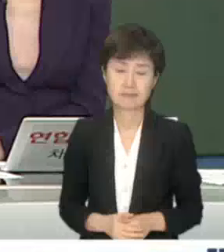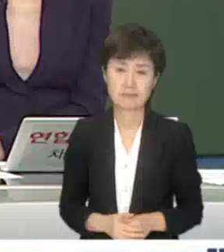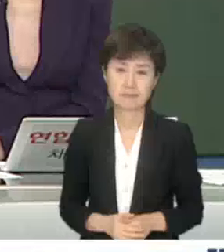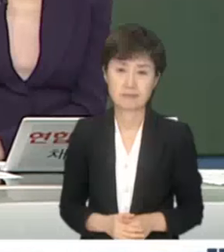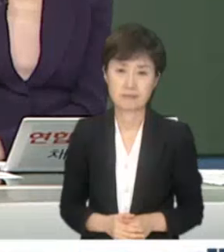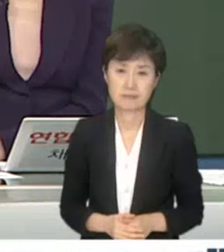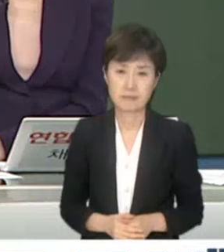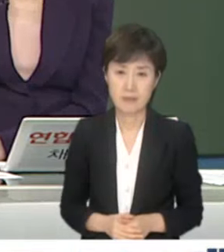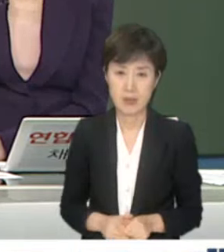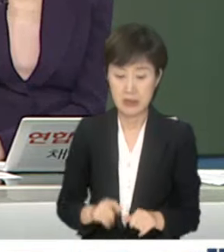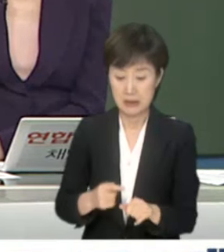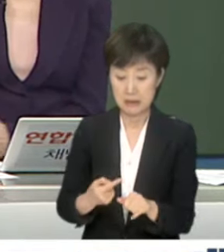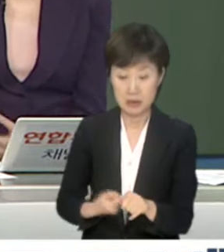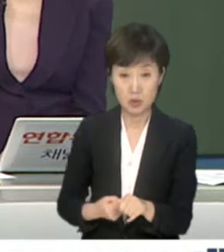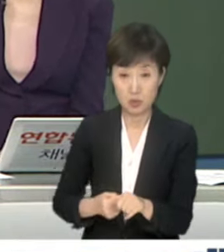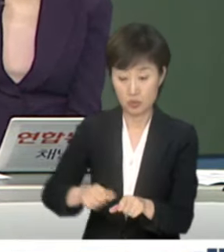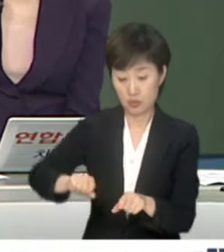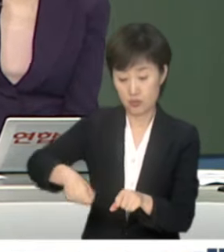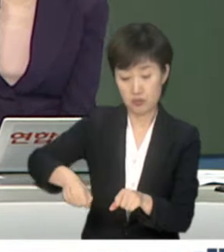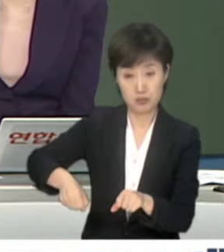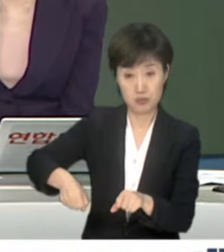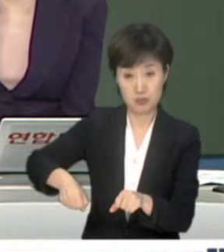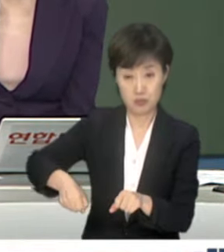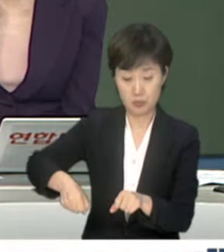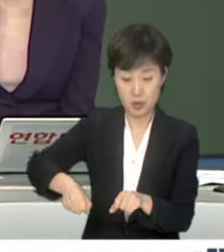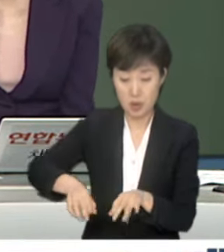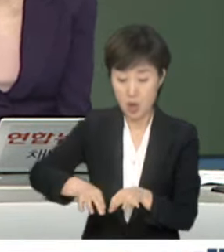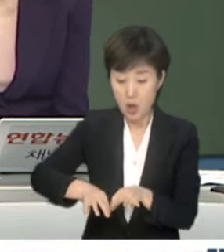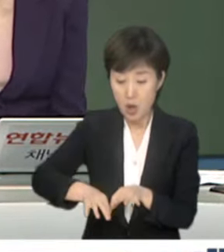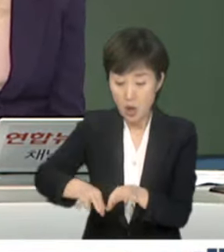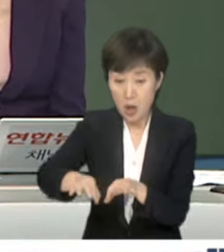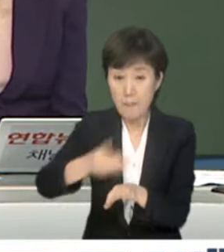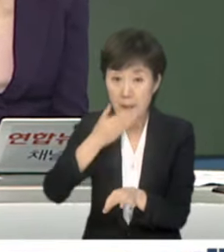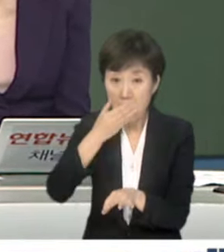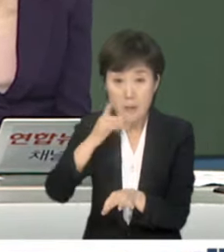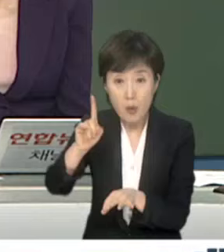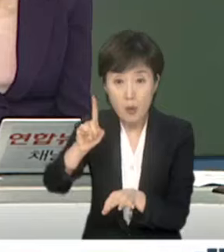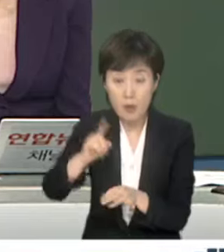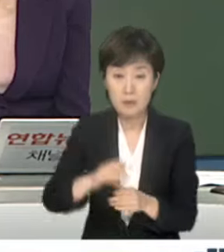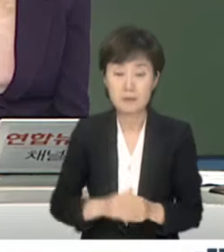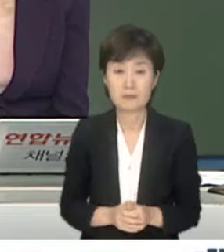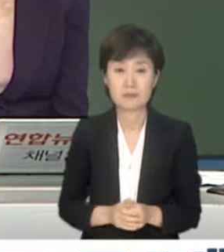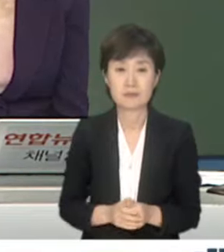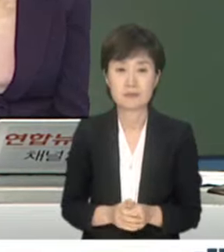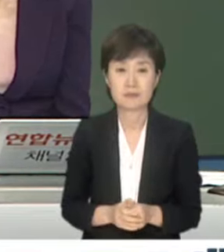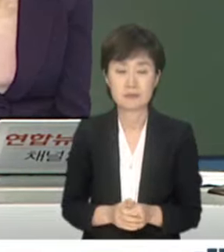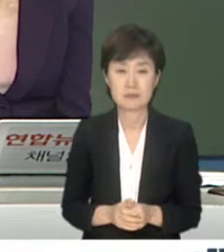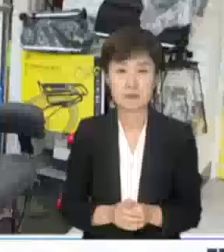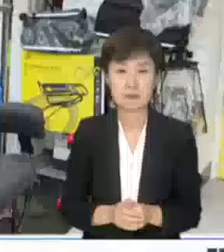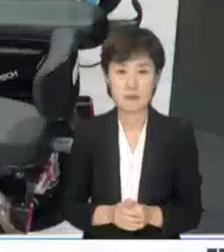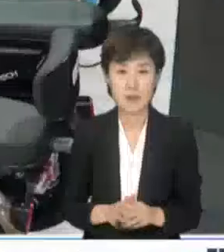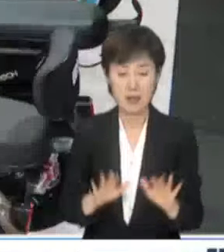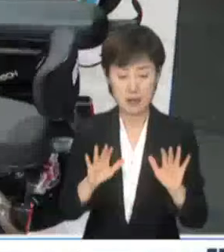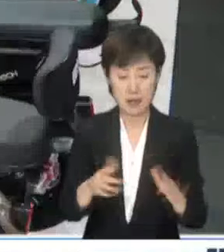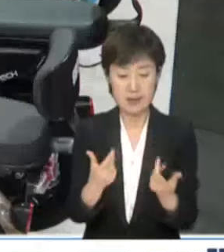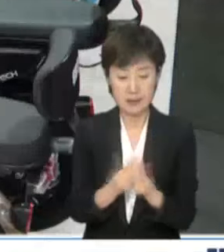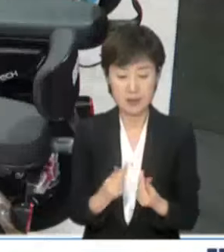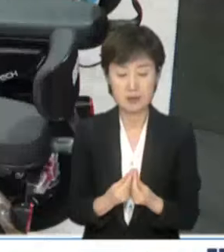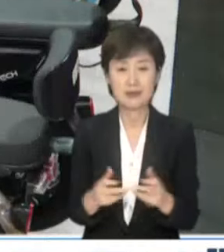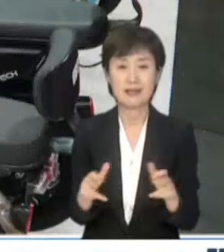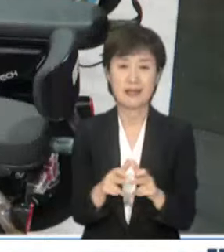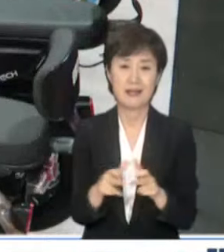따져보면 이 전동 스쿠터들이 인도로 통행할 수 있는 게 또 있다면서요? 일반적으로 보행보조수단, 그러니까 장애인분들이